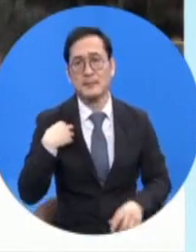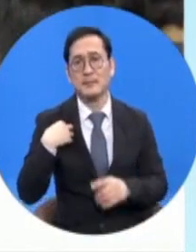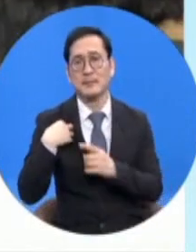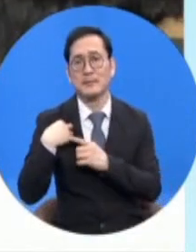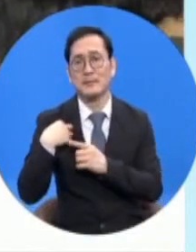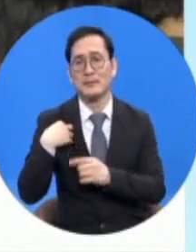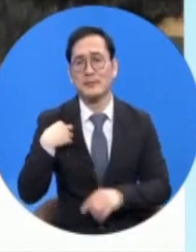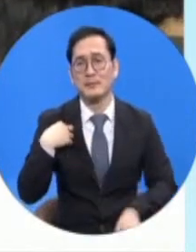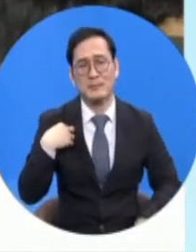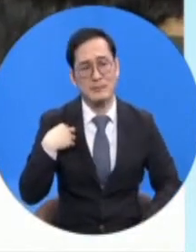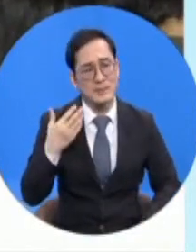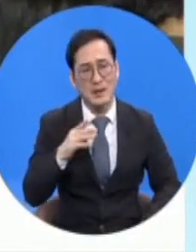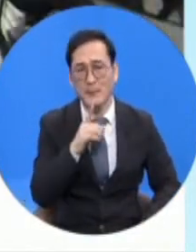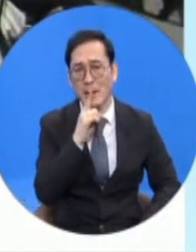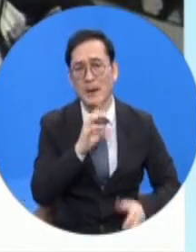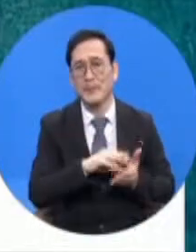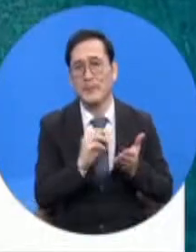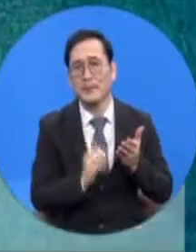않을까 생각됩니다. 네.